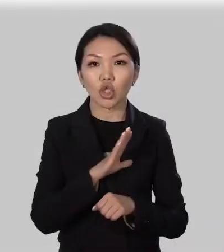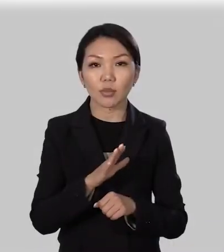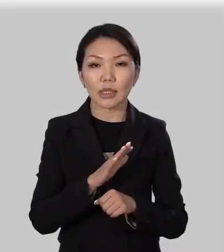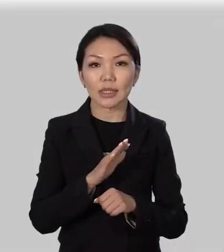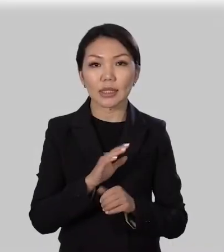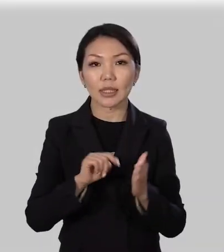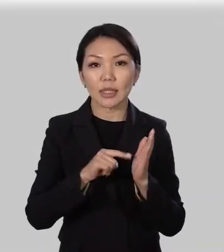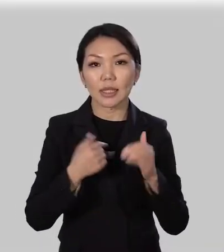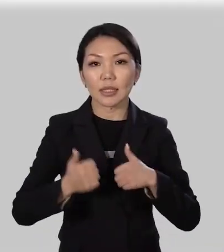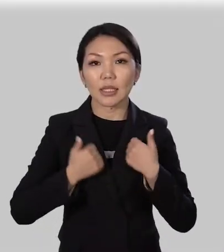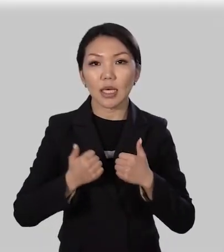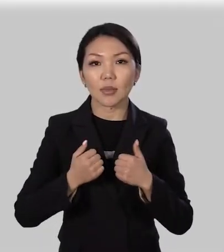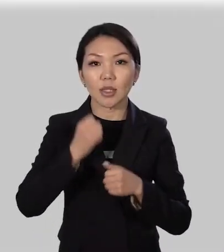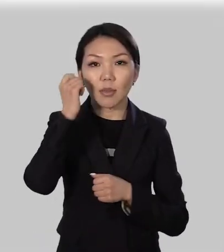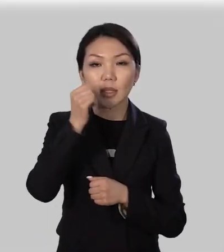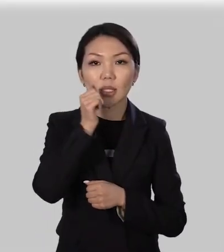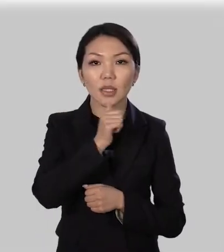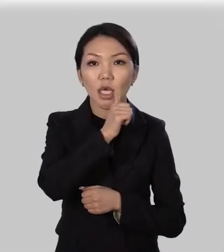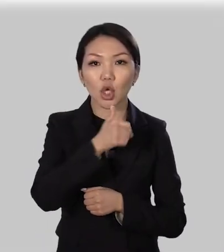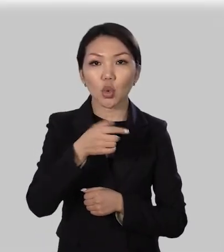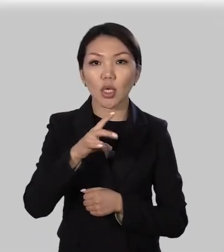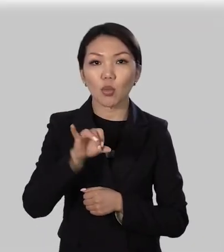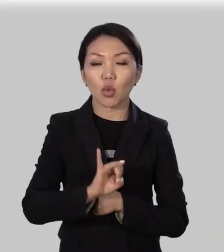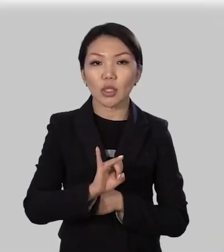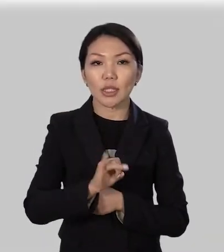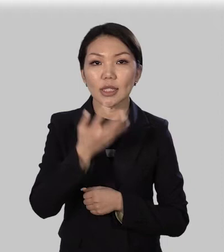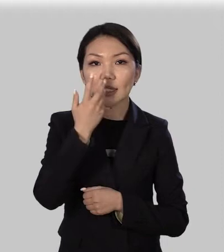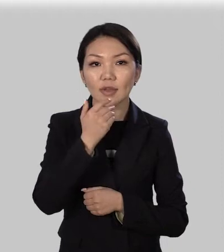Может быть, стараемся познать тайну гармонии цвета?